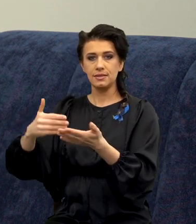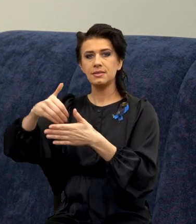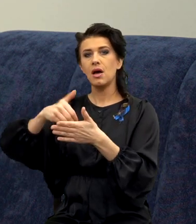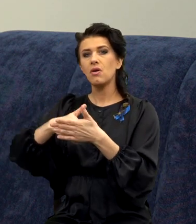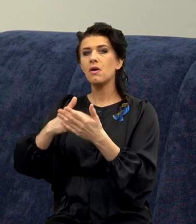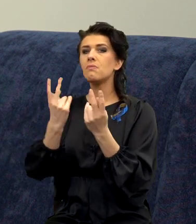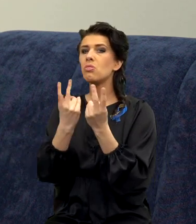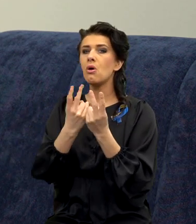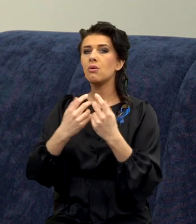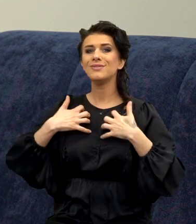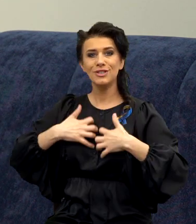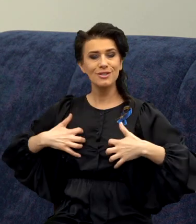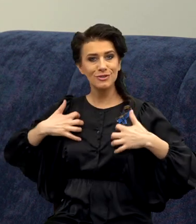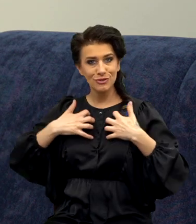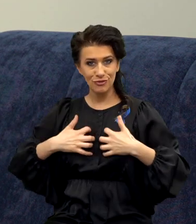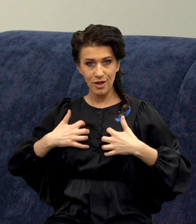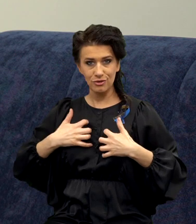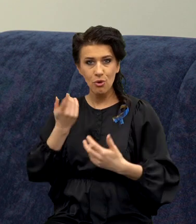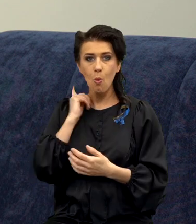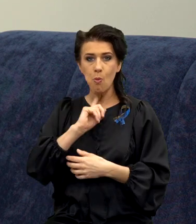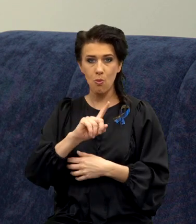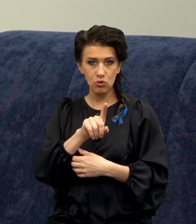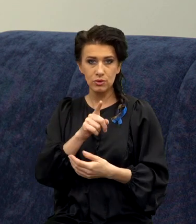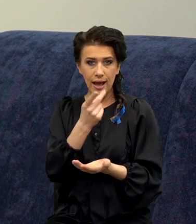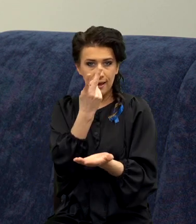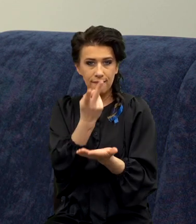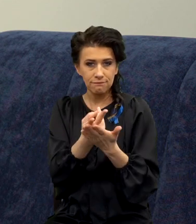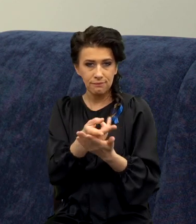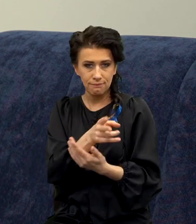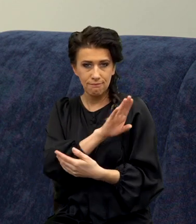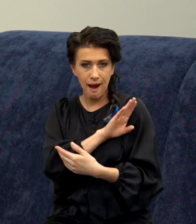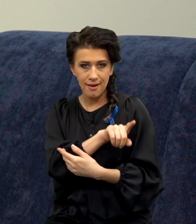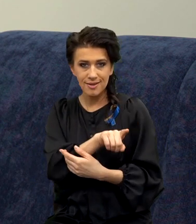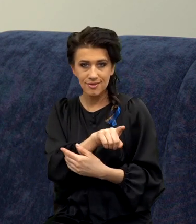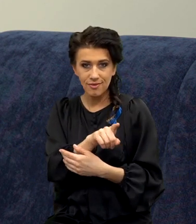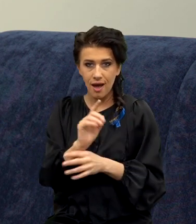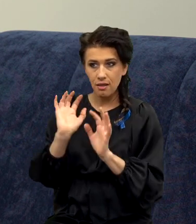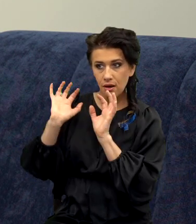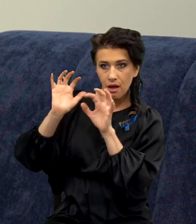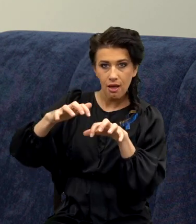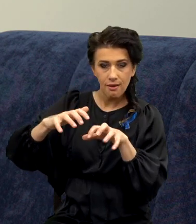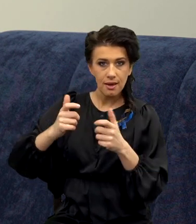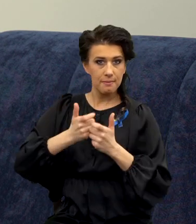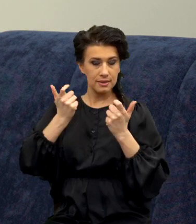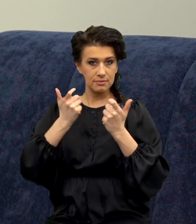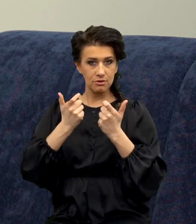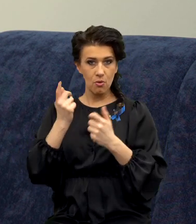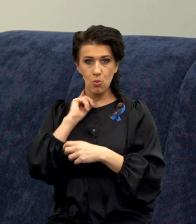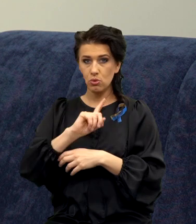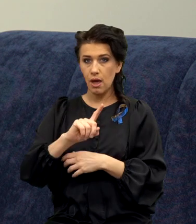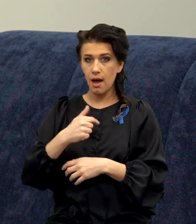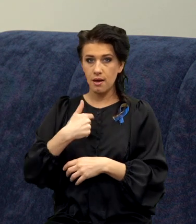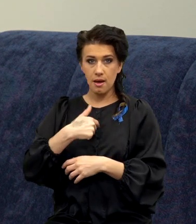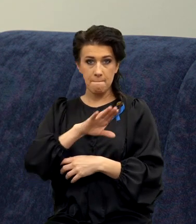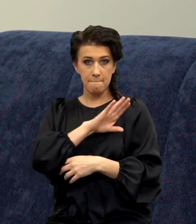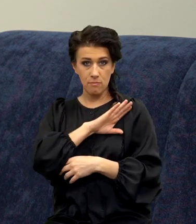zachowanie zwierząt, które udają, że są martwe, kiedy to zagrożenie jest wielkie. Tak? Udawanie, że jest się martwym, może